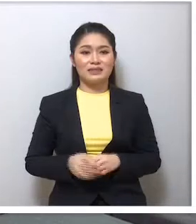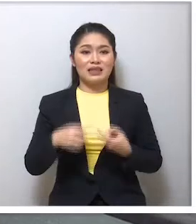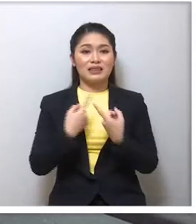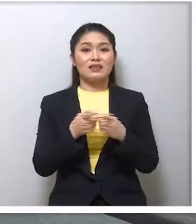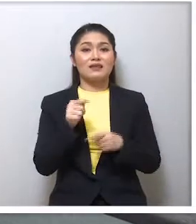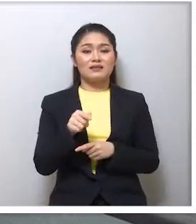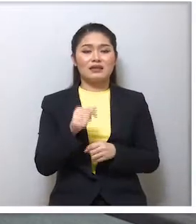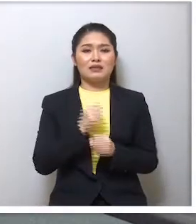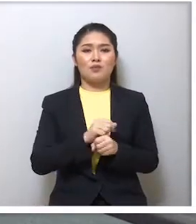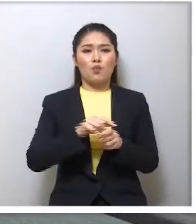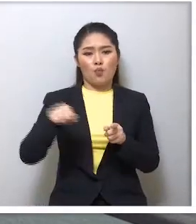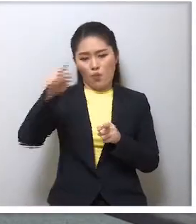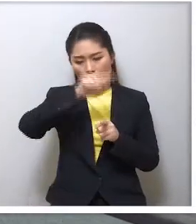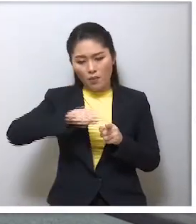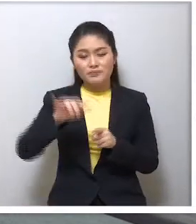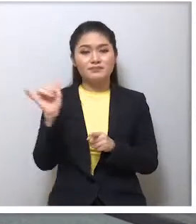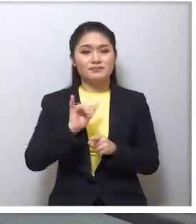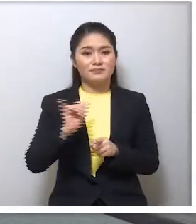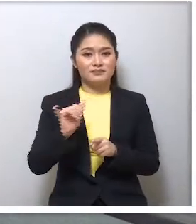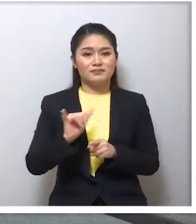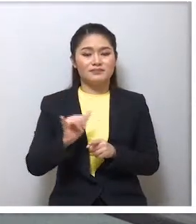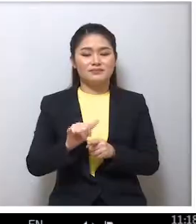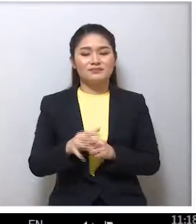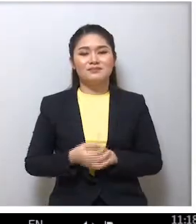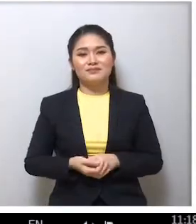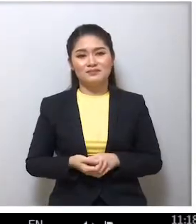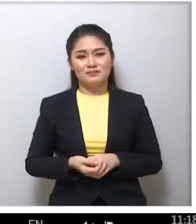แต่ตัวนี้มันยังไม่กลมใช่ไหมครับมันยังไม่กลม